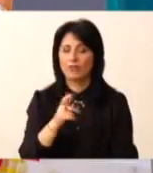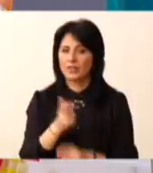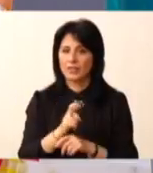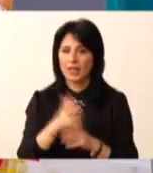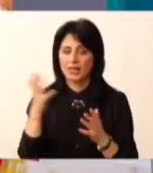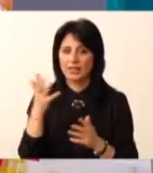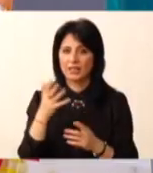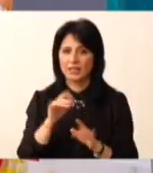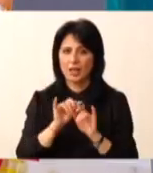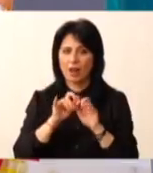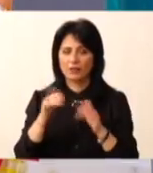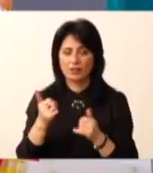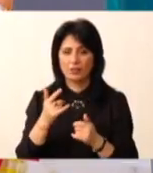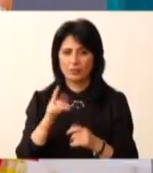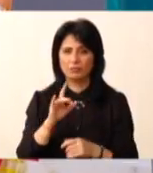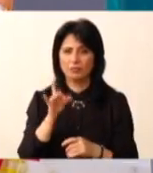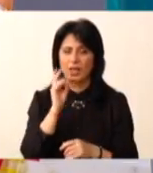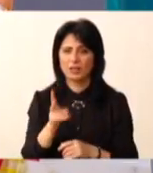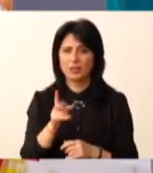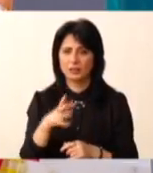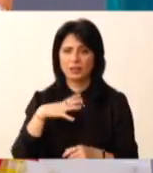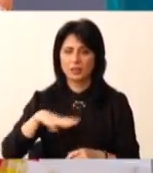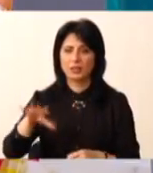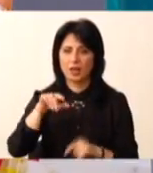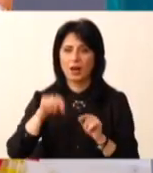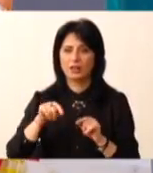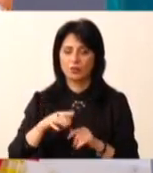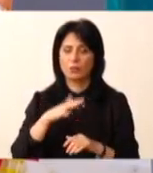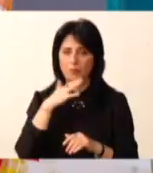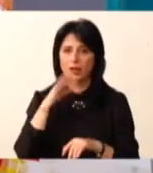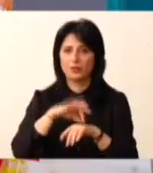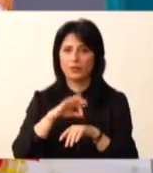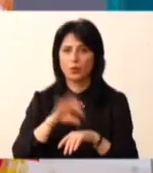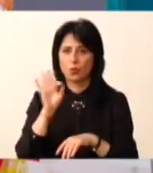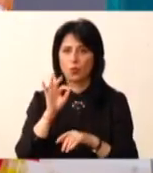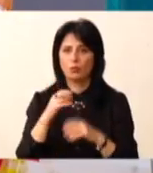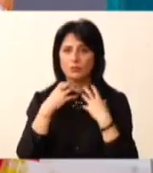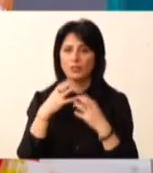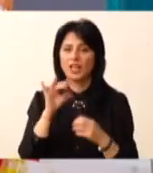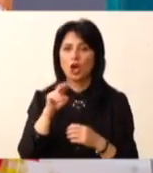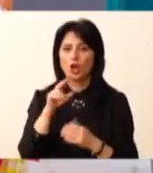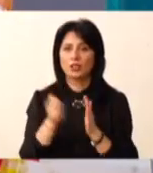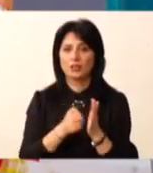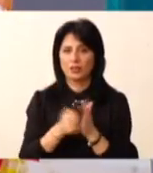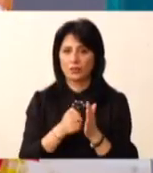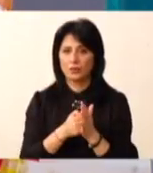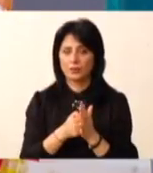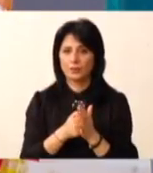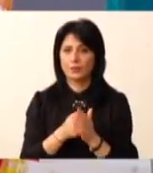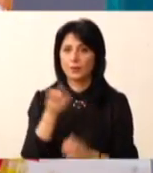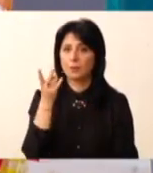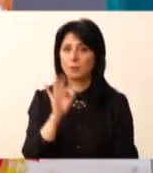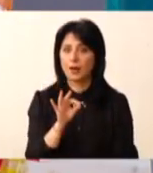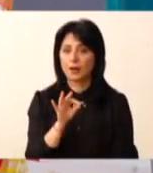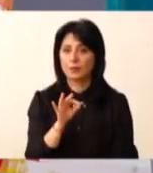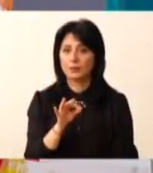ძალიან დიდია გავრცელება და ძალიან ხშირია ეს პათოლოგია, უმეტეს საქართველოში, როდესაც არის იოდეფიციტური მდგომარეობა.